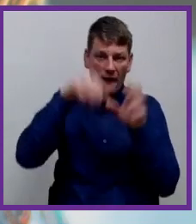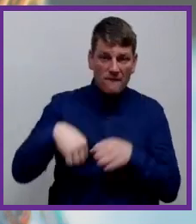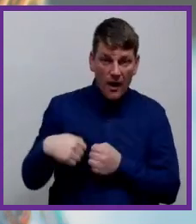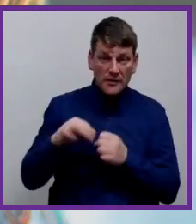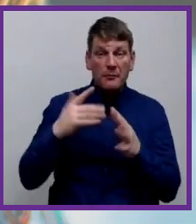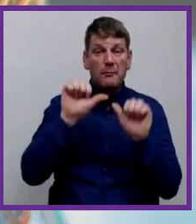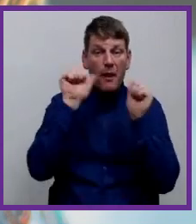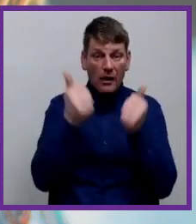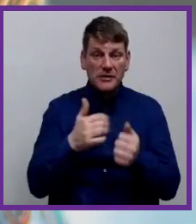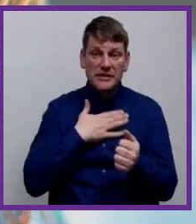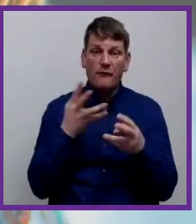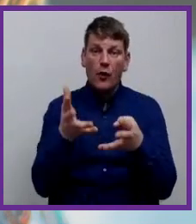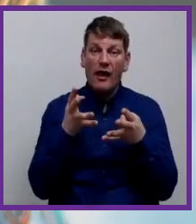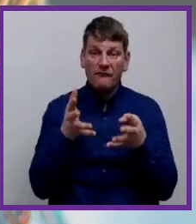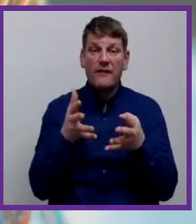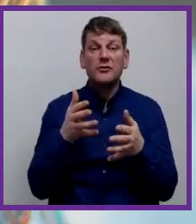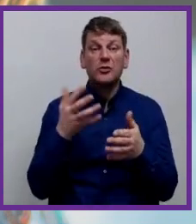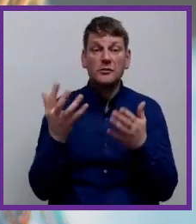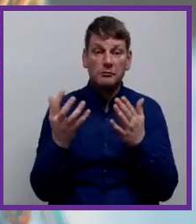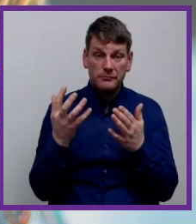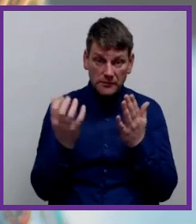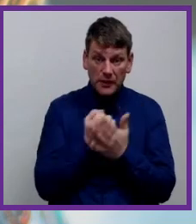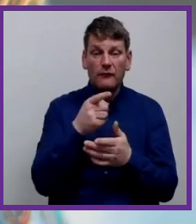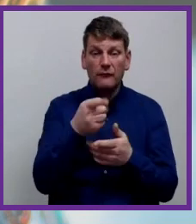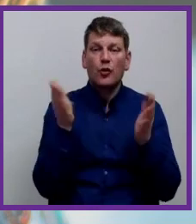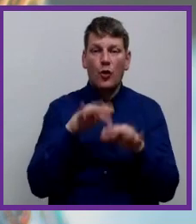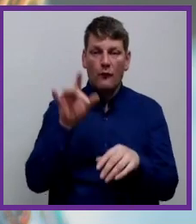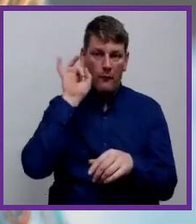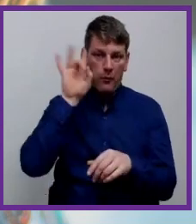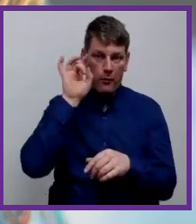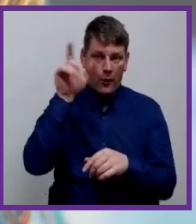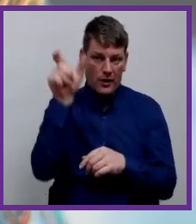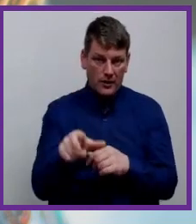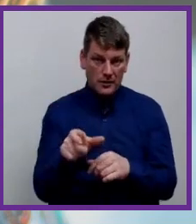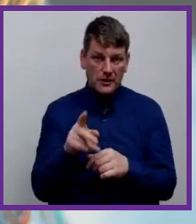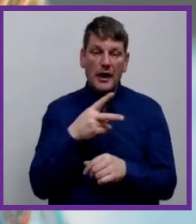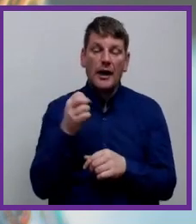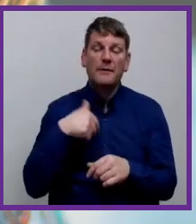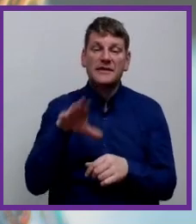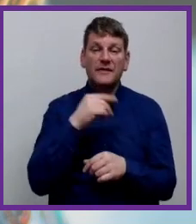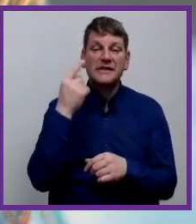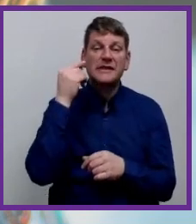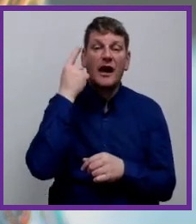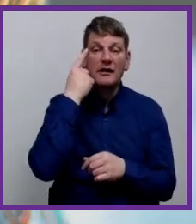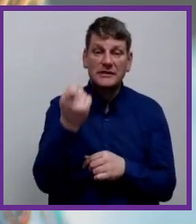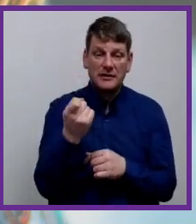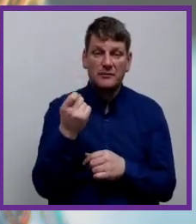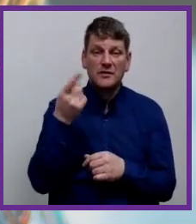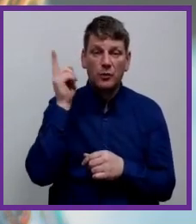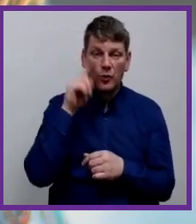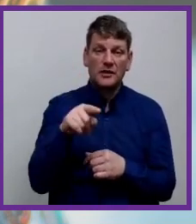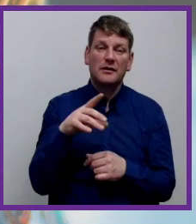savu efektu bija panācis, protams, viņš kļuva viens slavenāks. Un nav, kā mēs visi atceramies, protams,